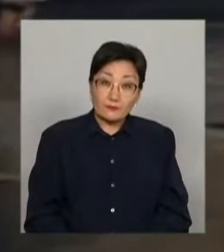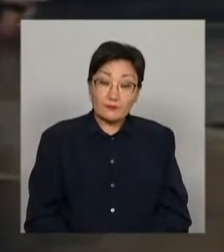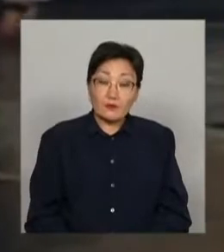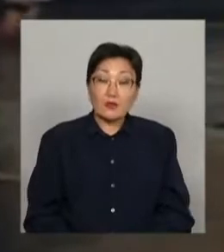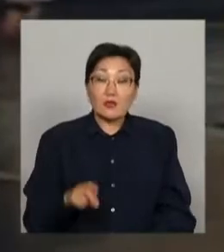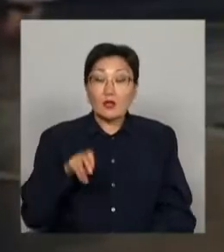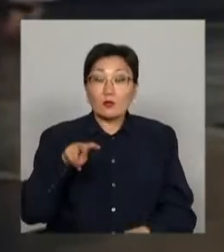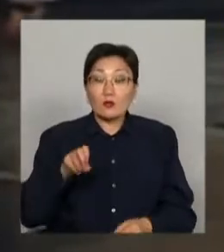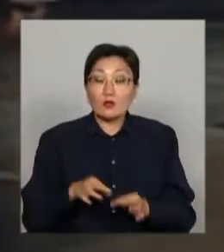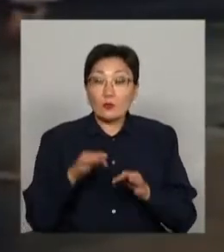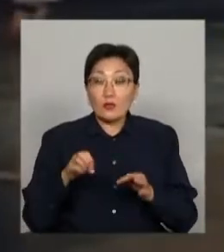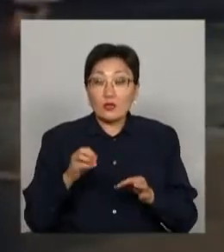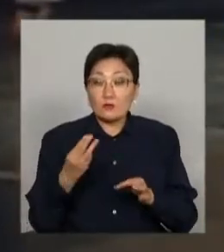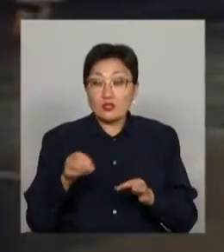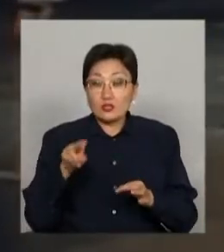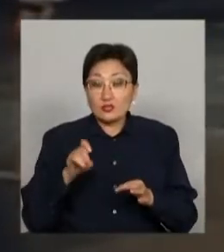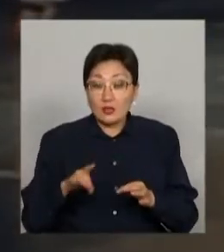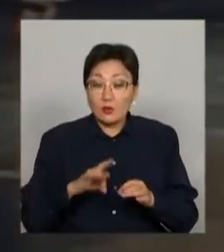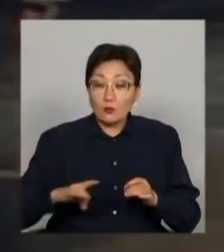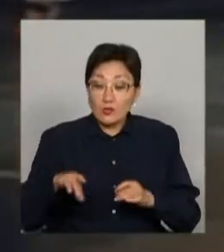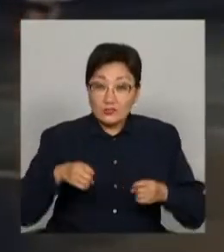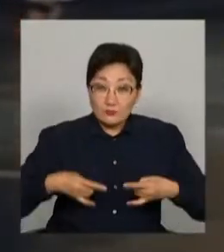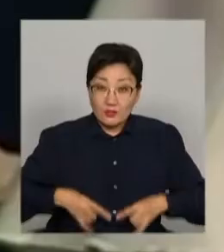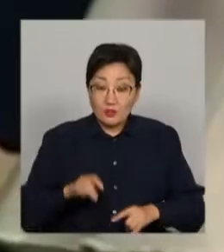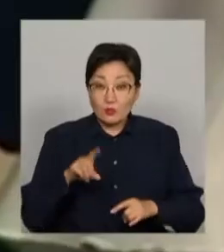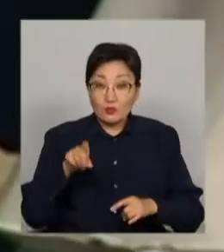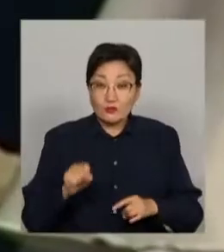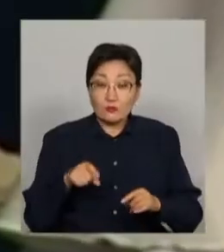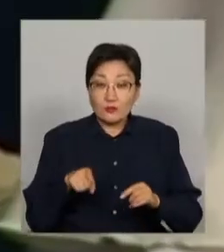Ақмола облысы Еңбекшілдер ауданында дүниеге келген Роза Әшірбекова